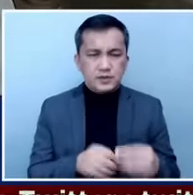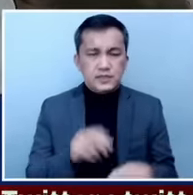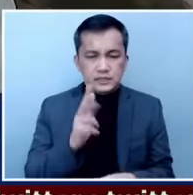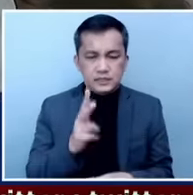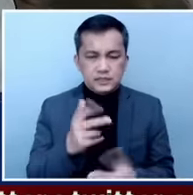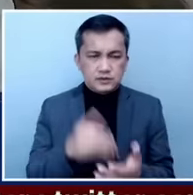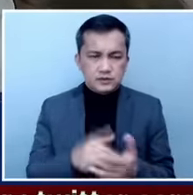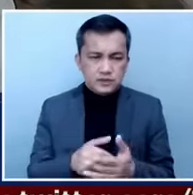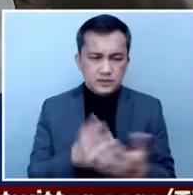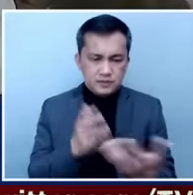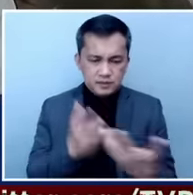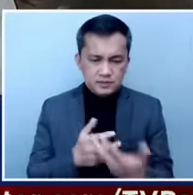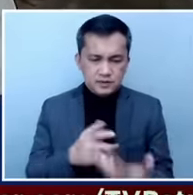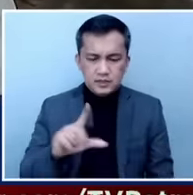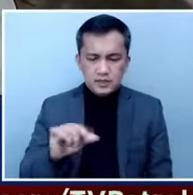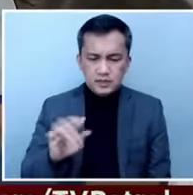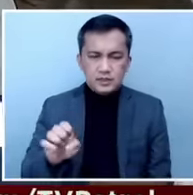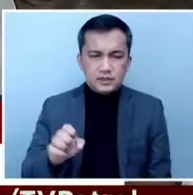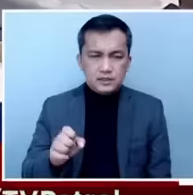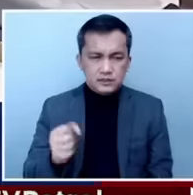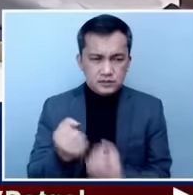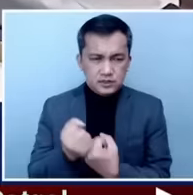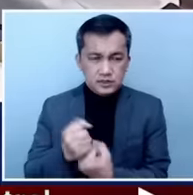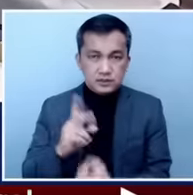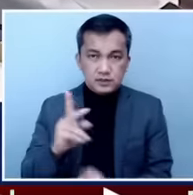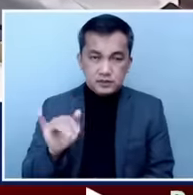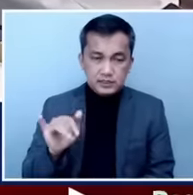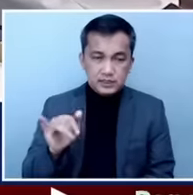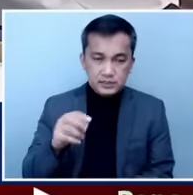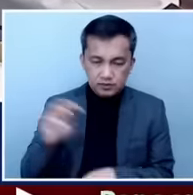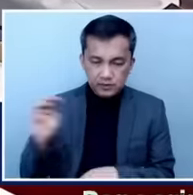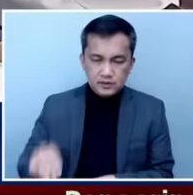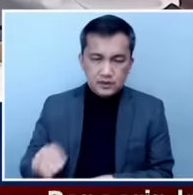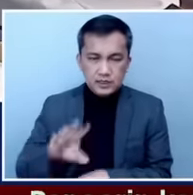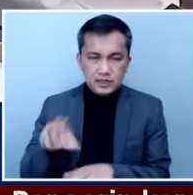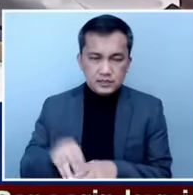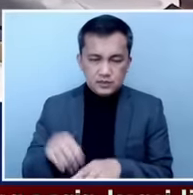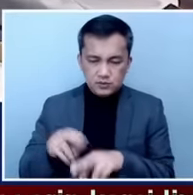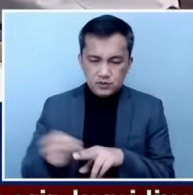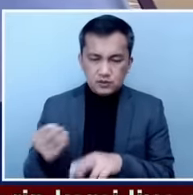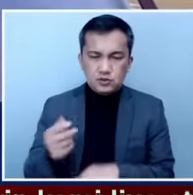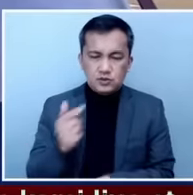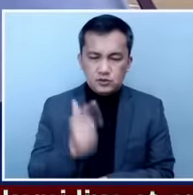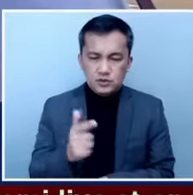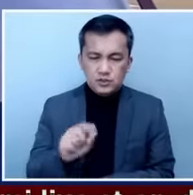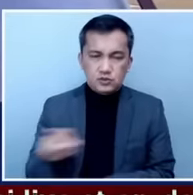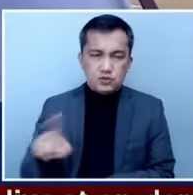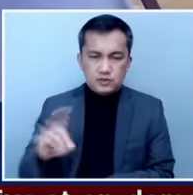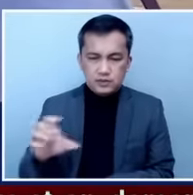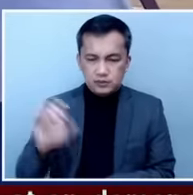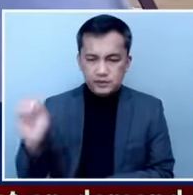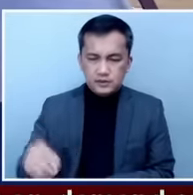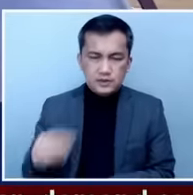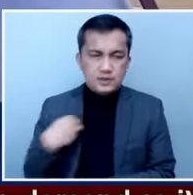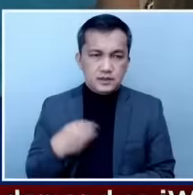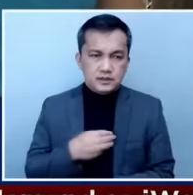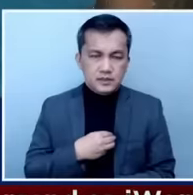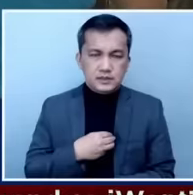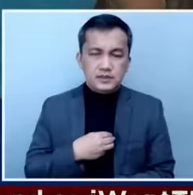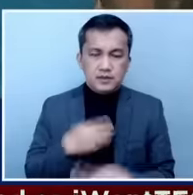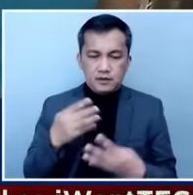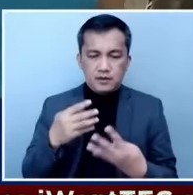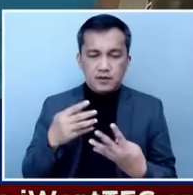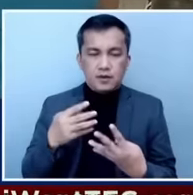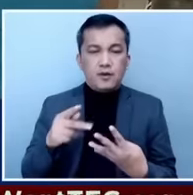ang pasok sa Lifeline Subsidy Program ng Meralco kasali sa diskwentong 20 hanggang 100% ang mga miyembro ng 4Ps